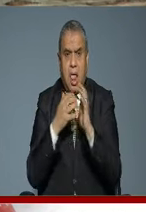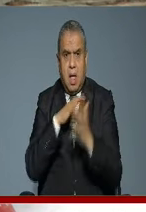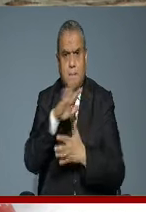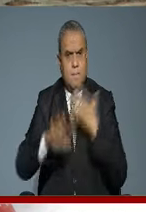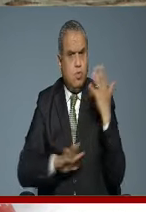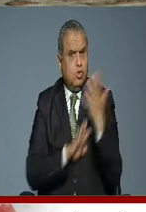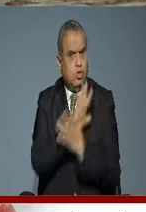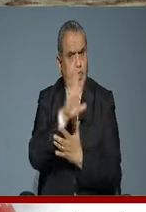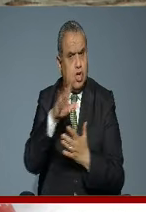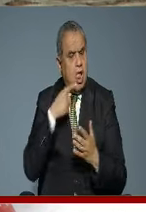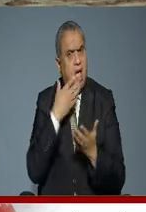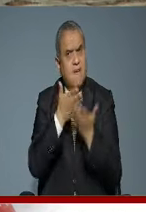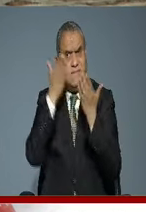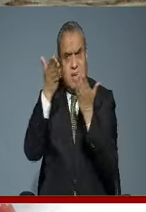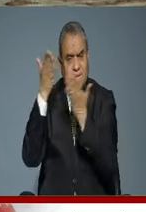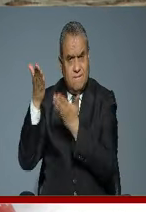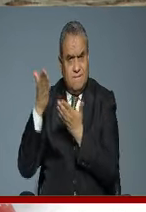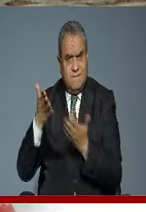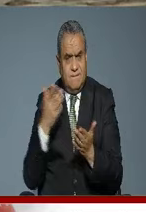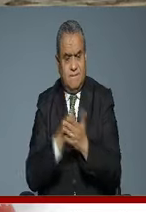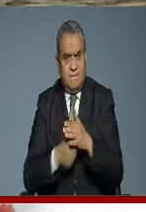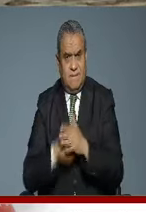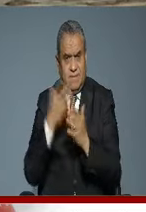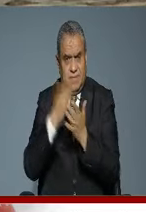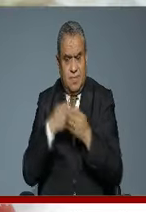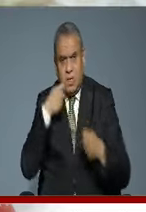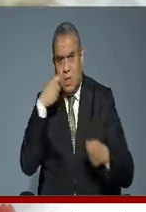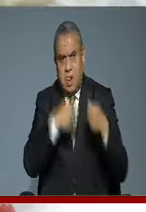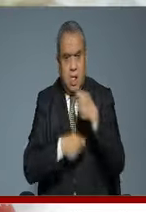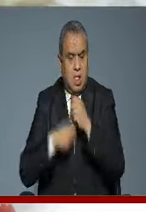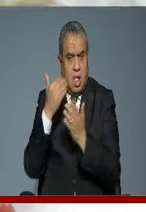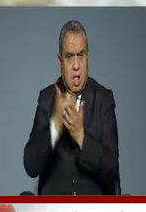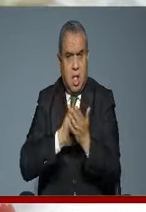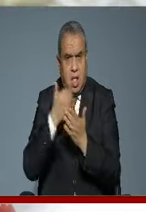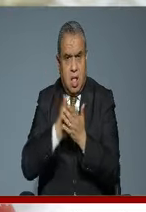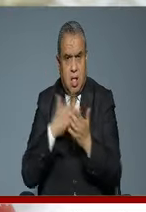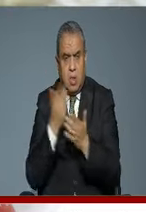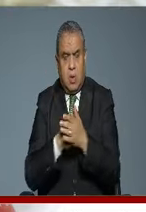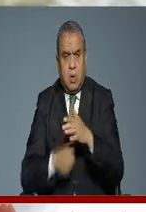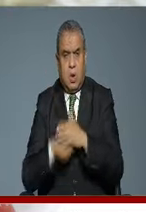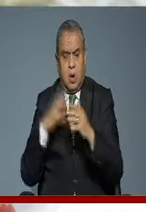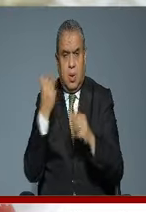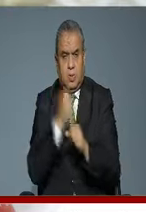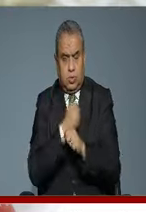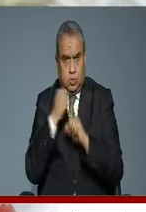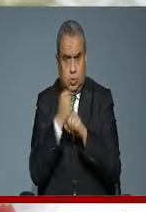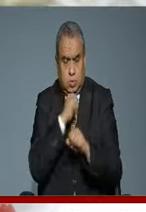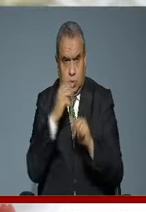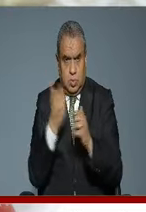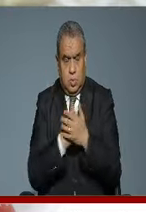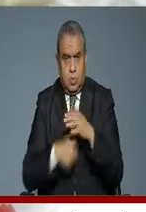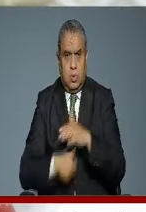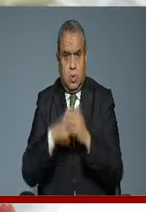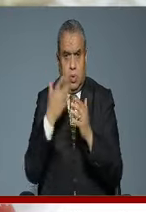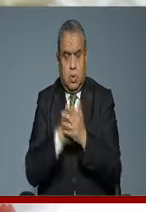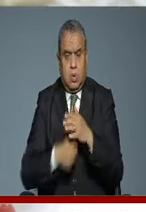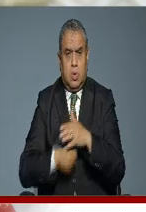أن نتكلم عن التنمية الاقتصادية وتوزيع الدخل وخلق مناصب